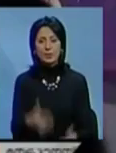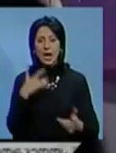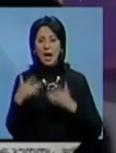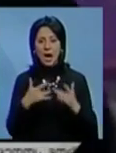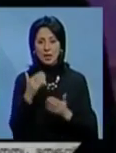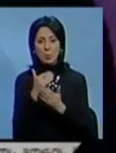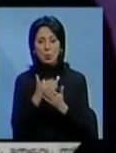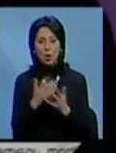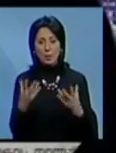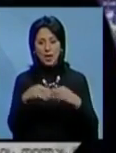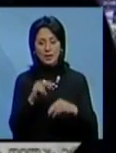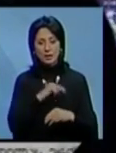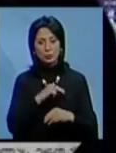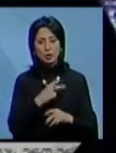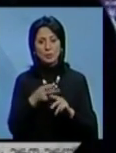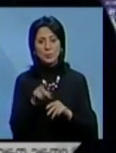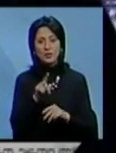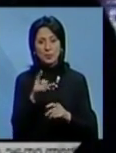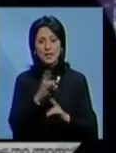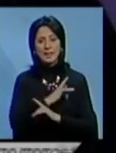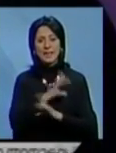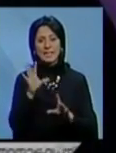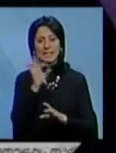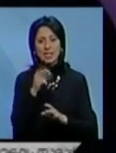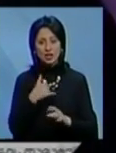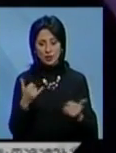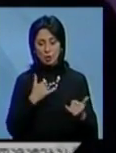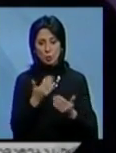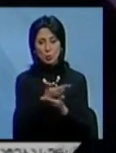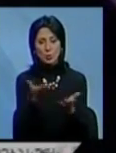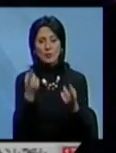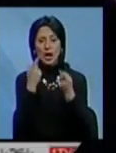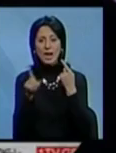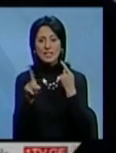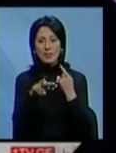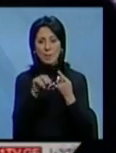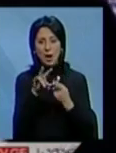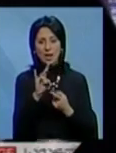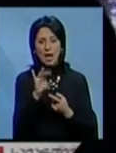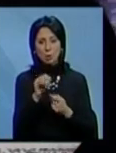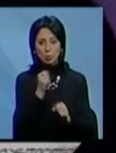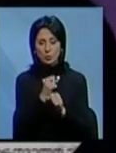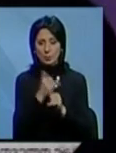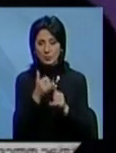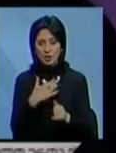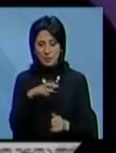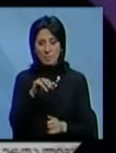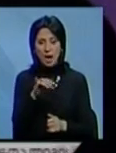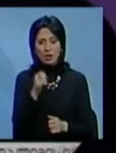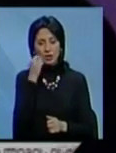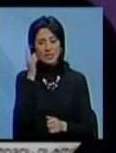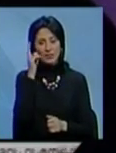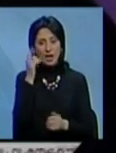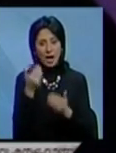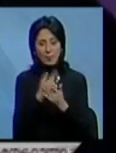არტისტებმა და პროგრამისტებმა ერთად იმუშავეს იმაზე, რომ ამ დღესასწაულებზე ჩვენი სტუმრებისთვის განსხვავებული მაკნატუნა შეგვექმნა. ჩვენთან მაკნატუნა ძველი